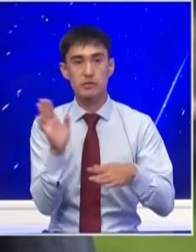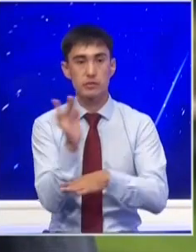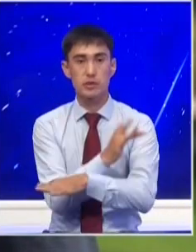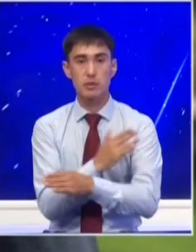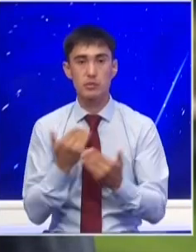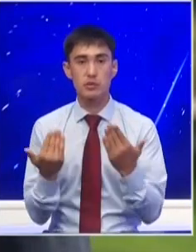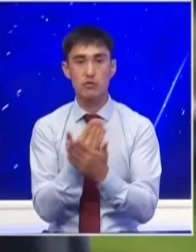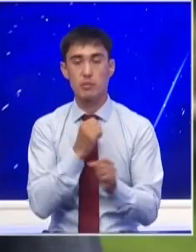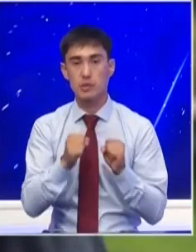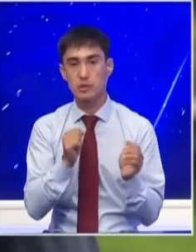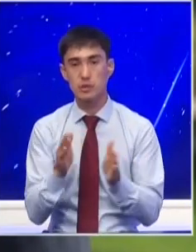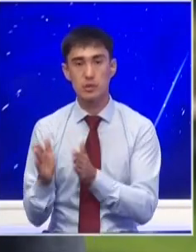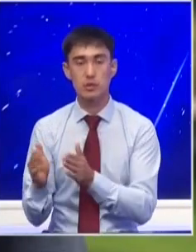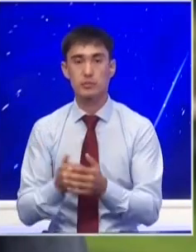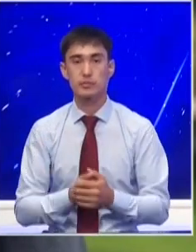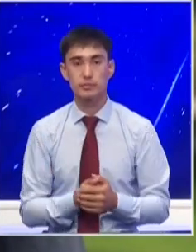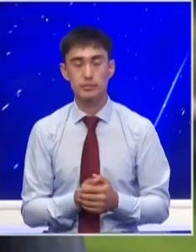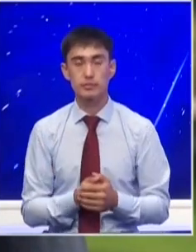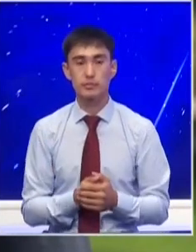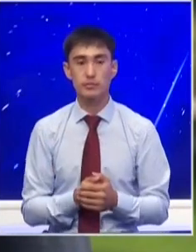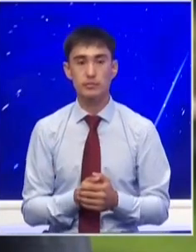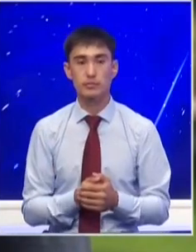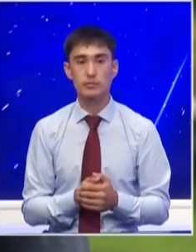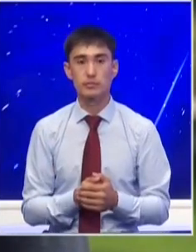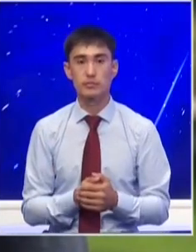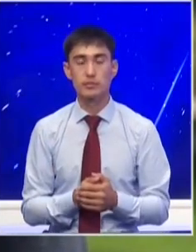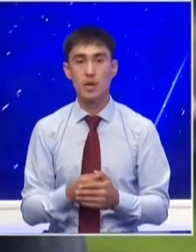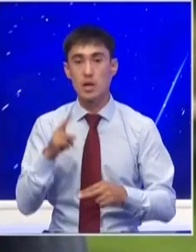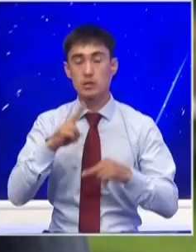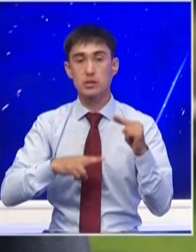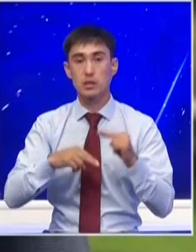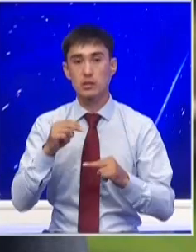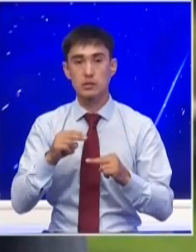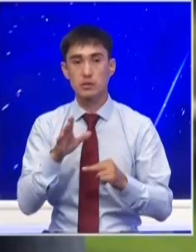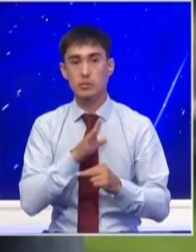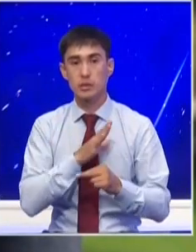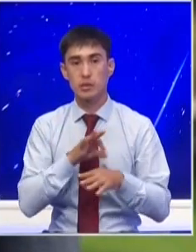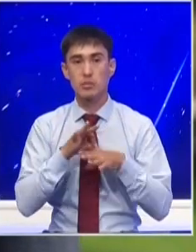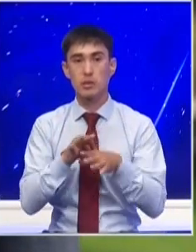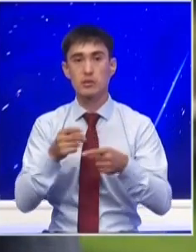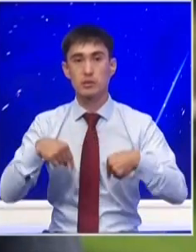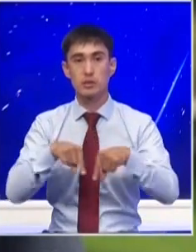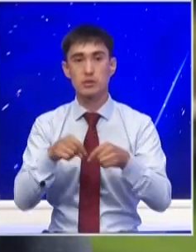требованиям современным стандартам строительства Белая организация «Биэй Групп».